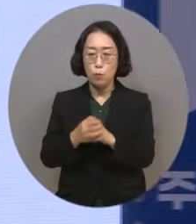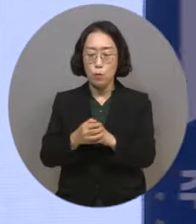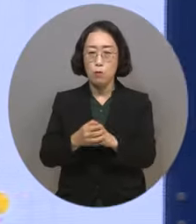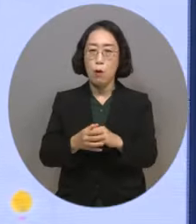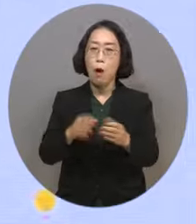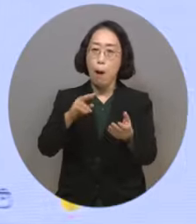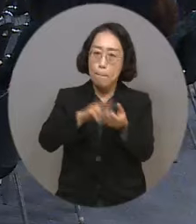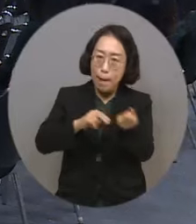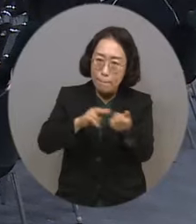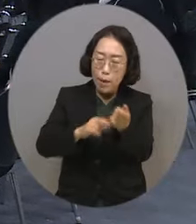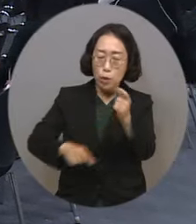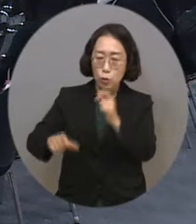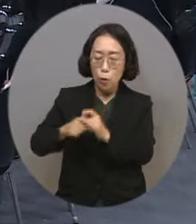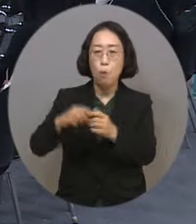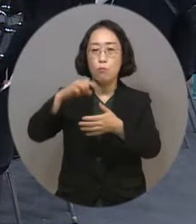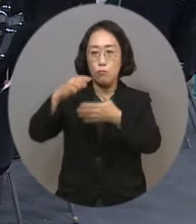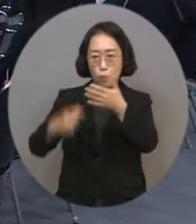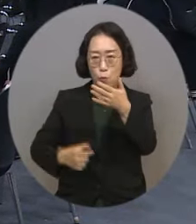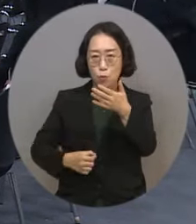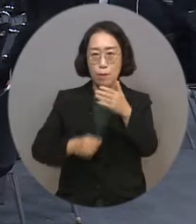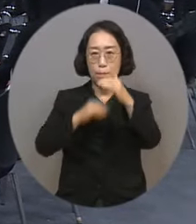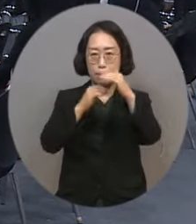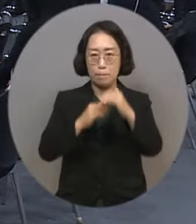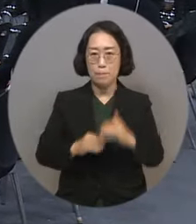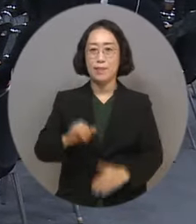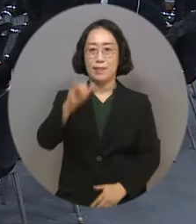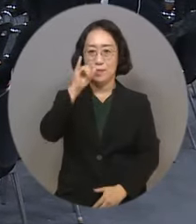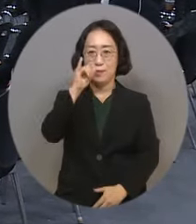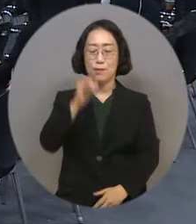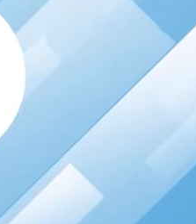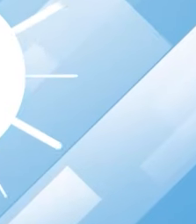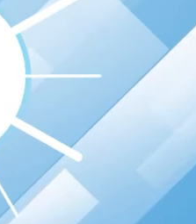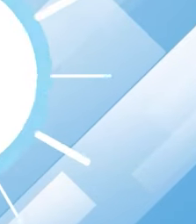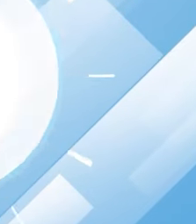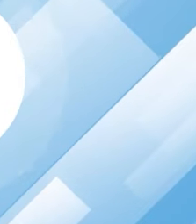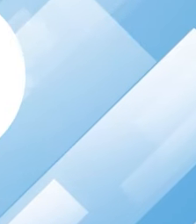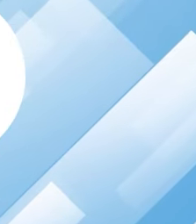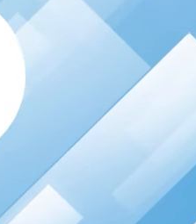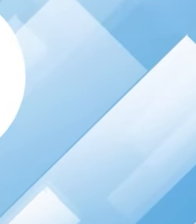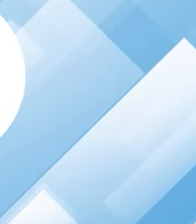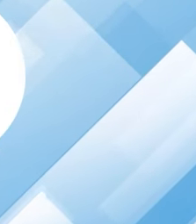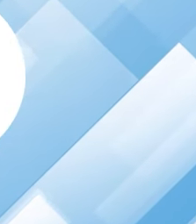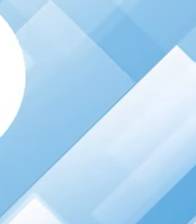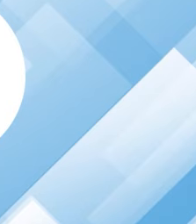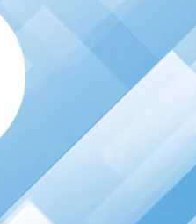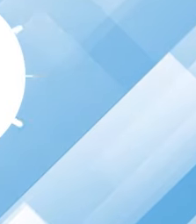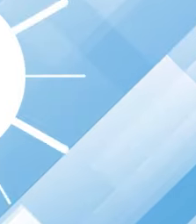개척을 위한 다양한 프로그램도 이어졌습니다.